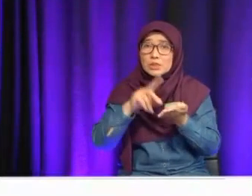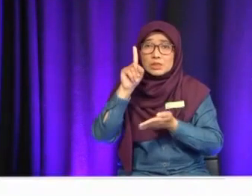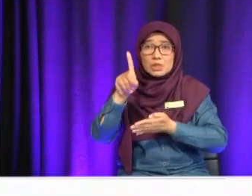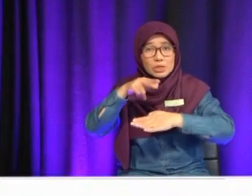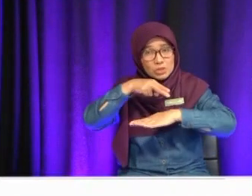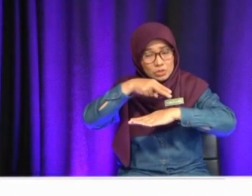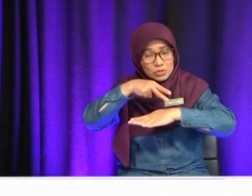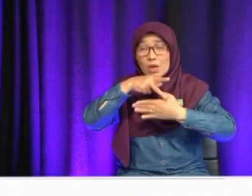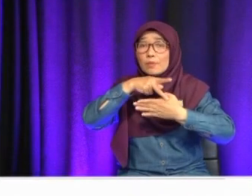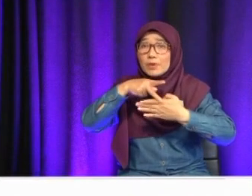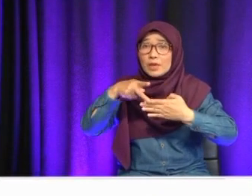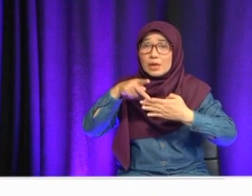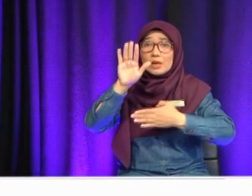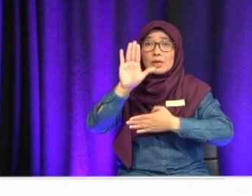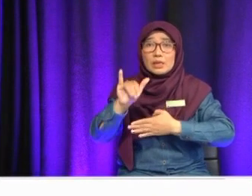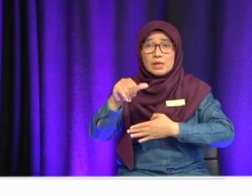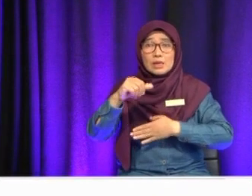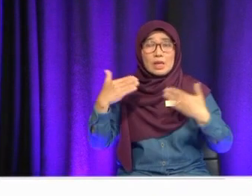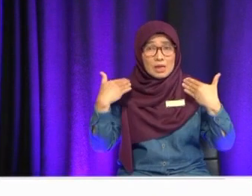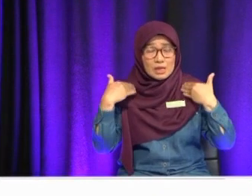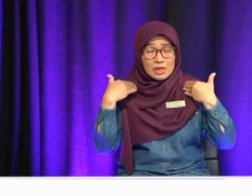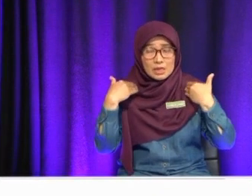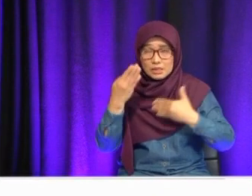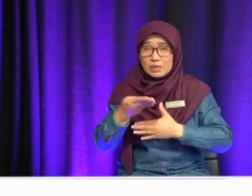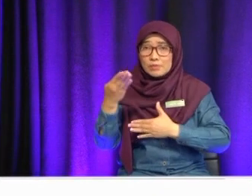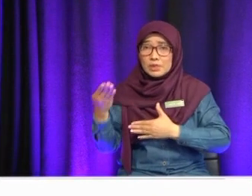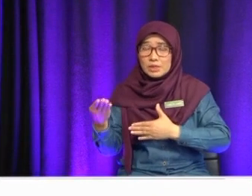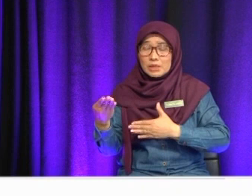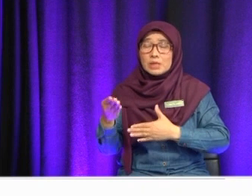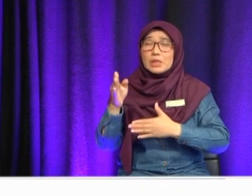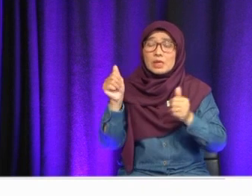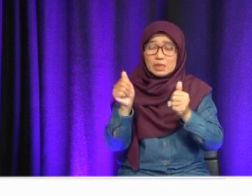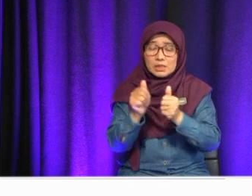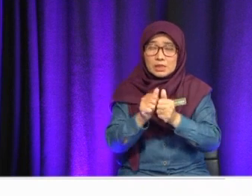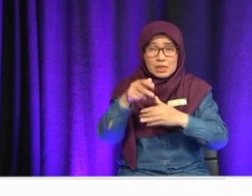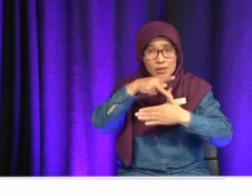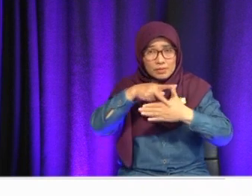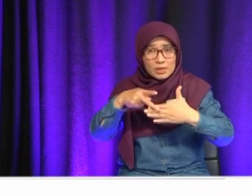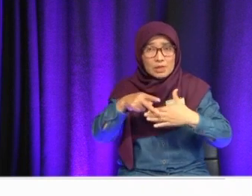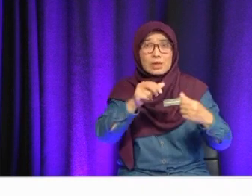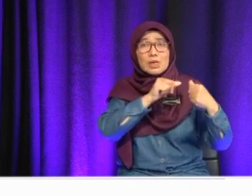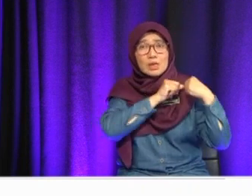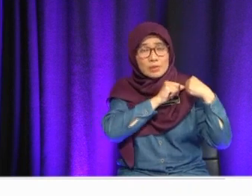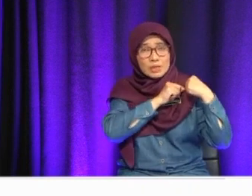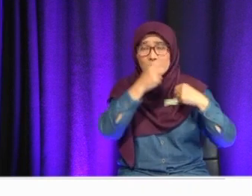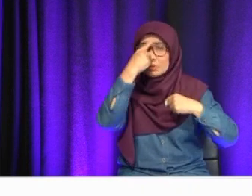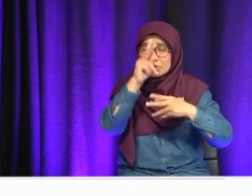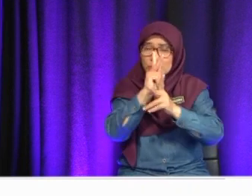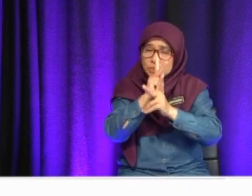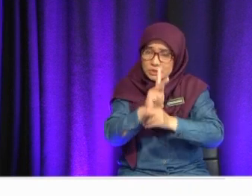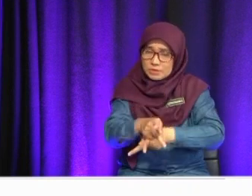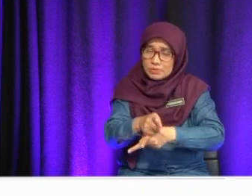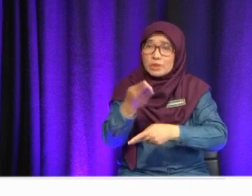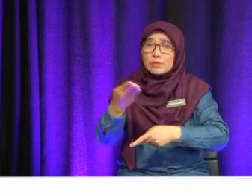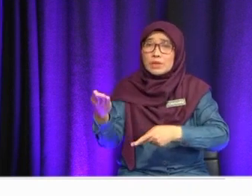pihak yang memiliki barang dengan pihak yang diamanahkan untuk berjanji menyimpan barang